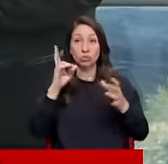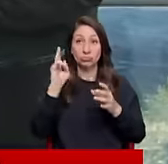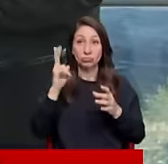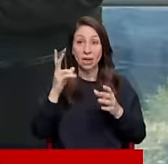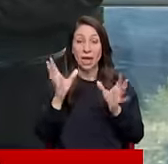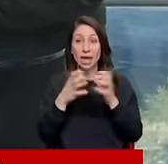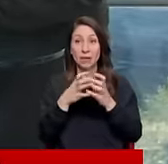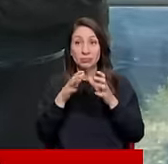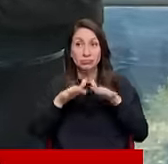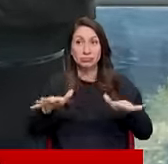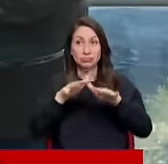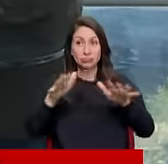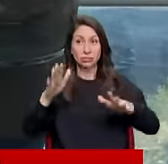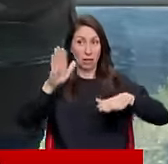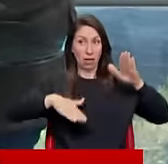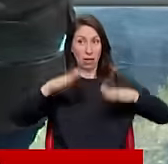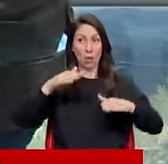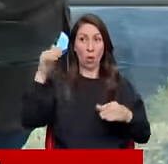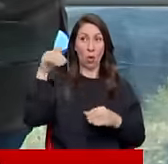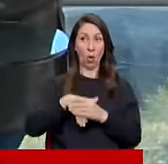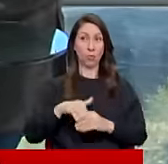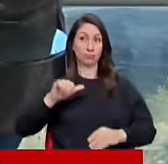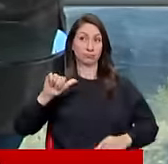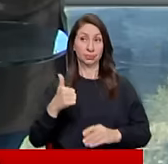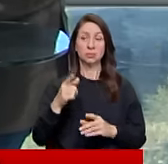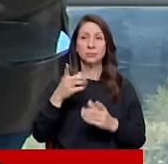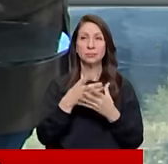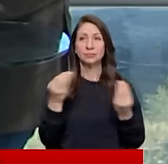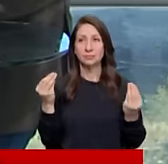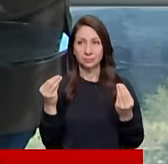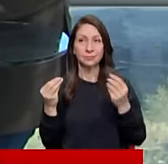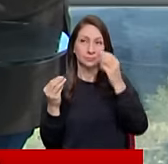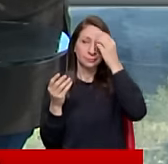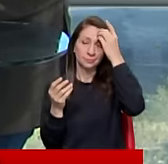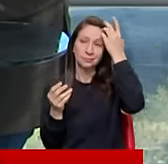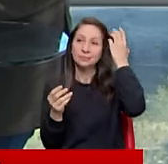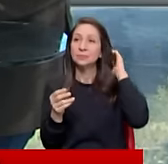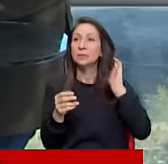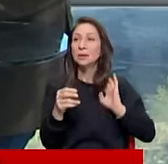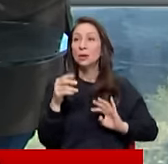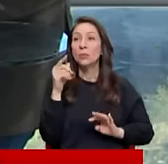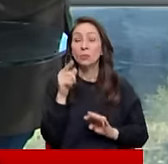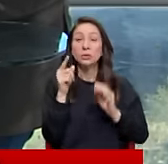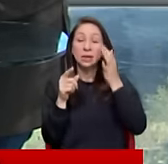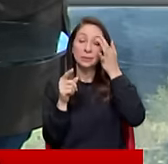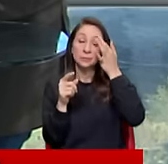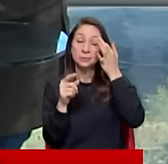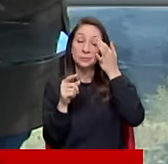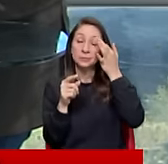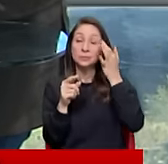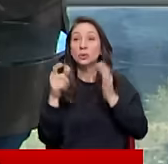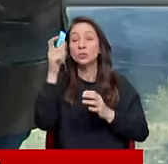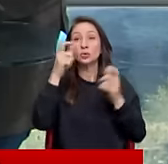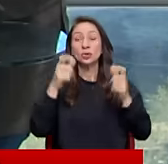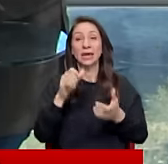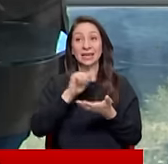tarafından, ekibi tarafından. Yani rekor oy da belki de işte bu şekilde geldi. Bu şekilde geldi, evet. Yani burada